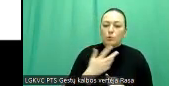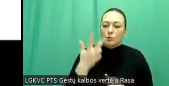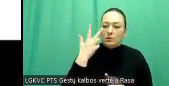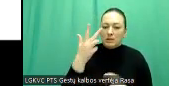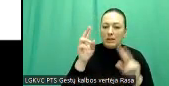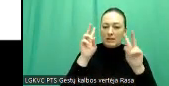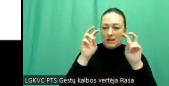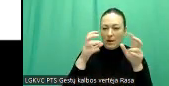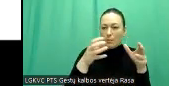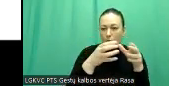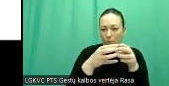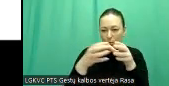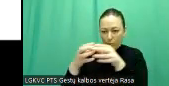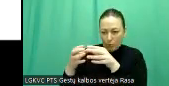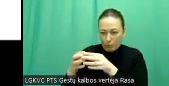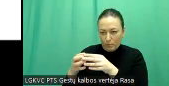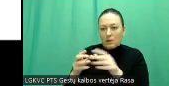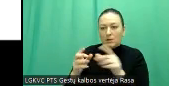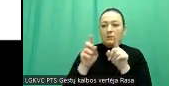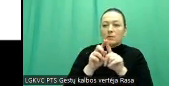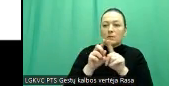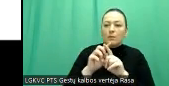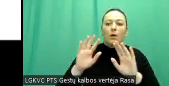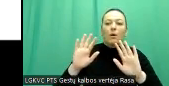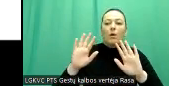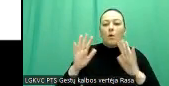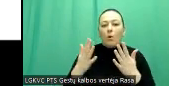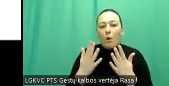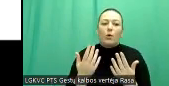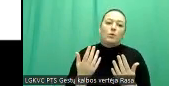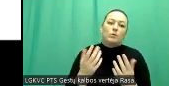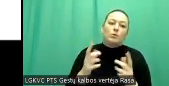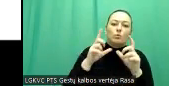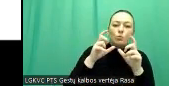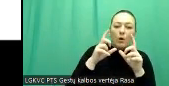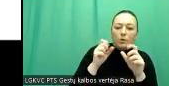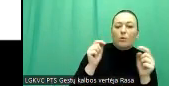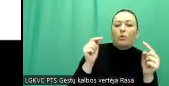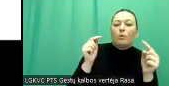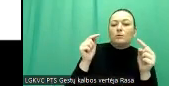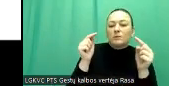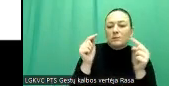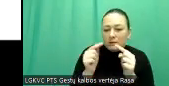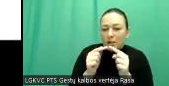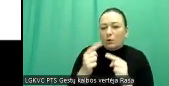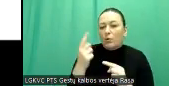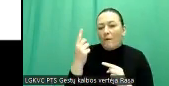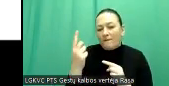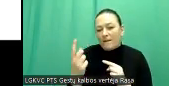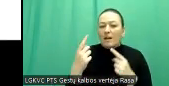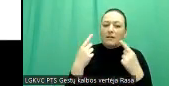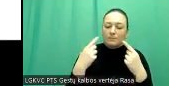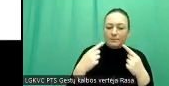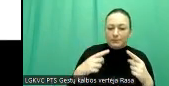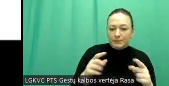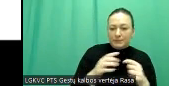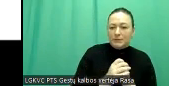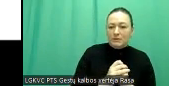temų grupės ir taip pat kokios ikonėlės atitiktų vieną ar kitą